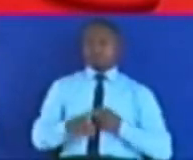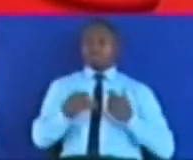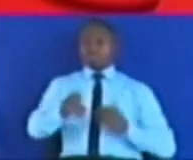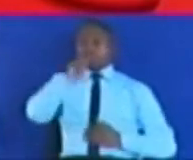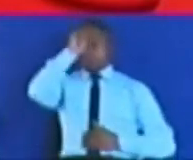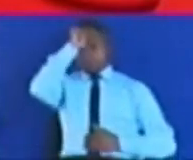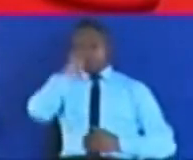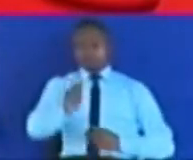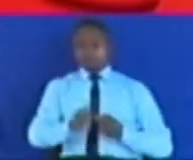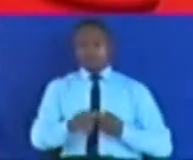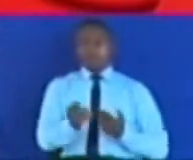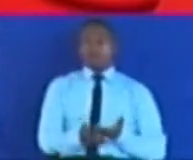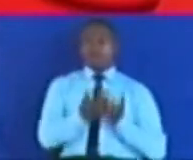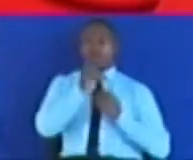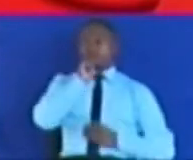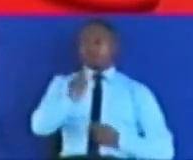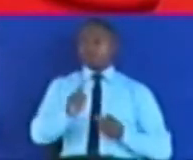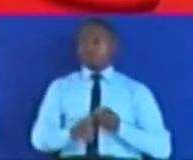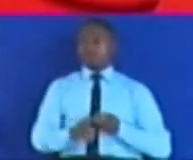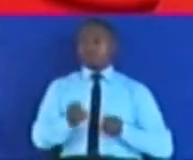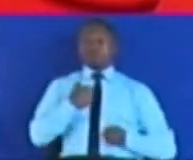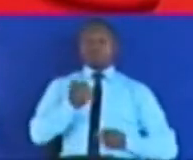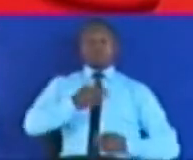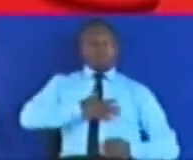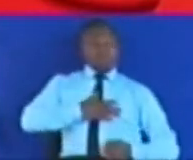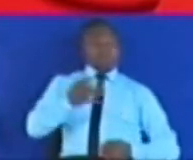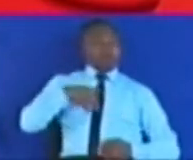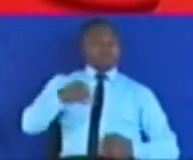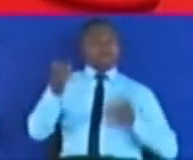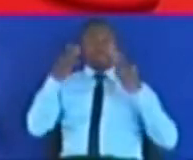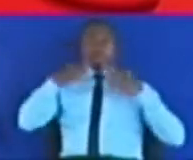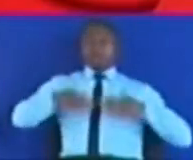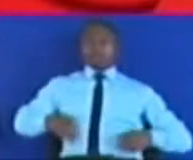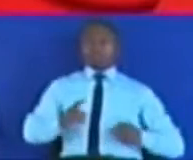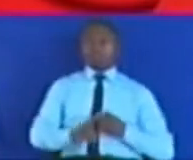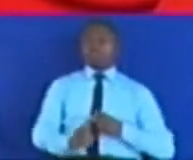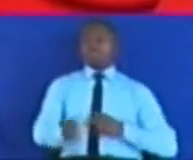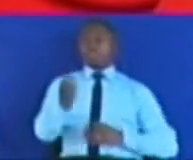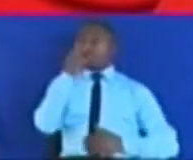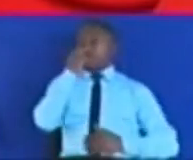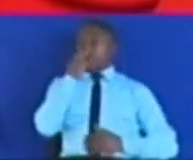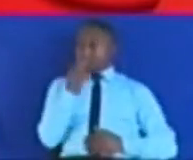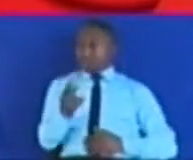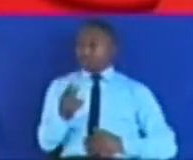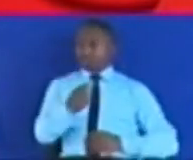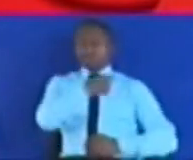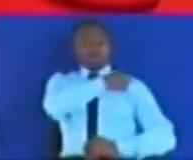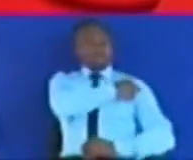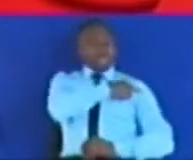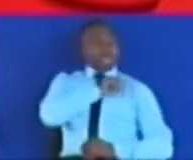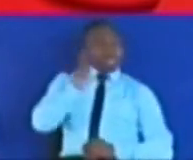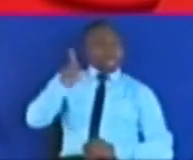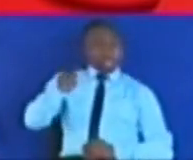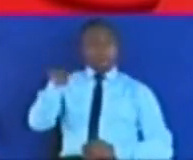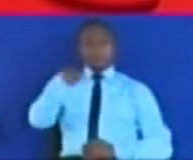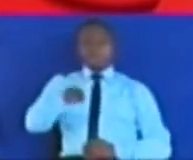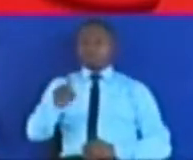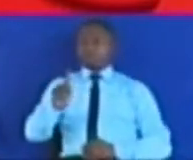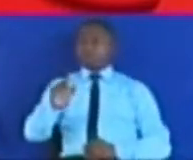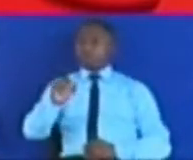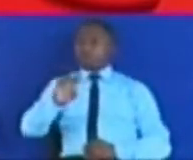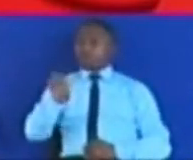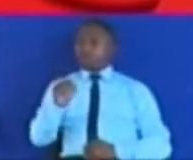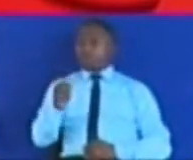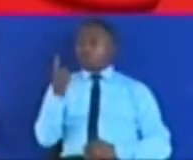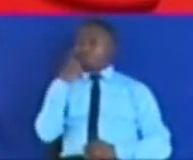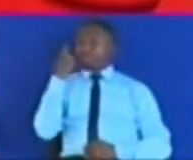mheshimiwa Naibu Spika, ningependa Wizara ya Afya iangalie hospitali ya manispaa ya Kahama kwa